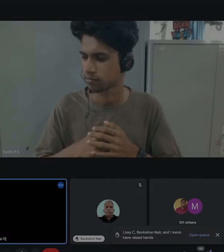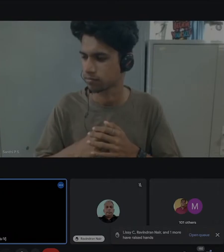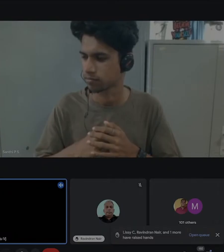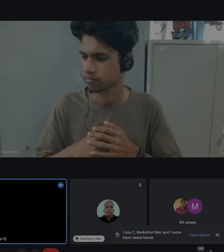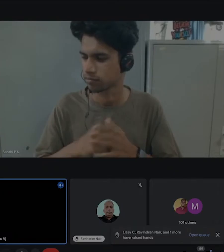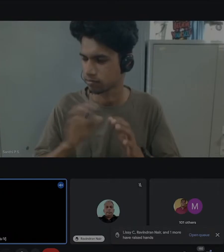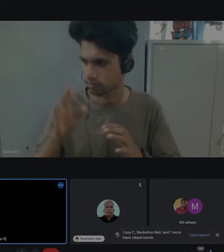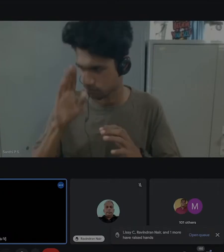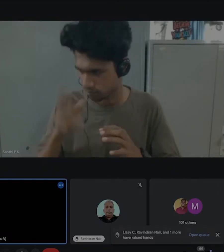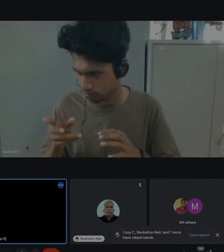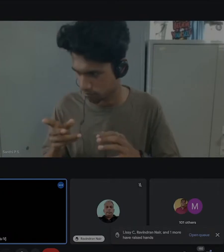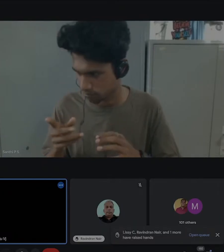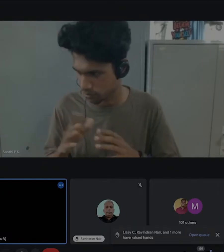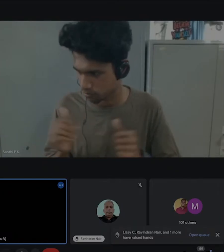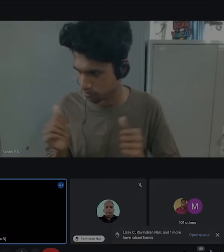ഹലോ,